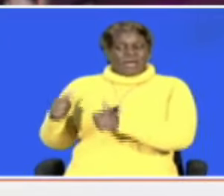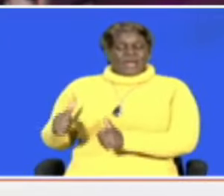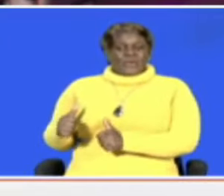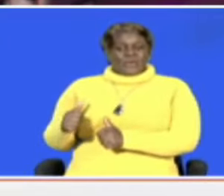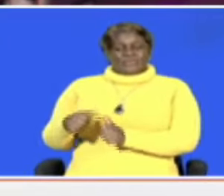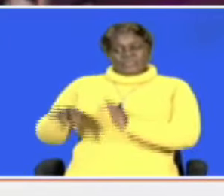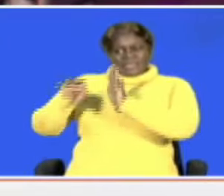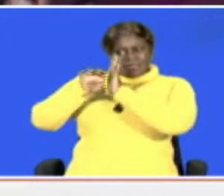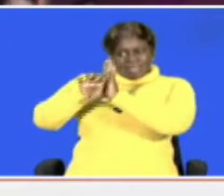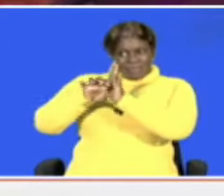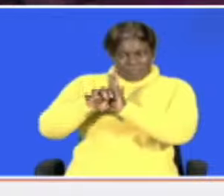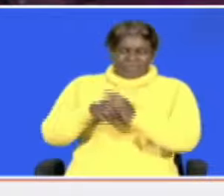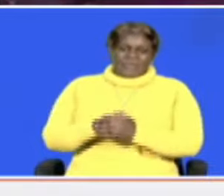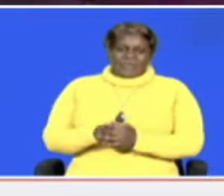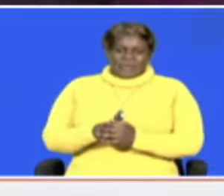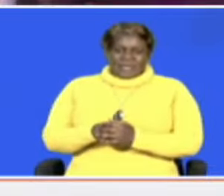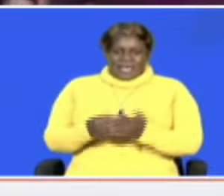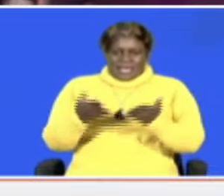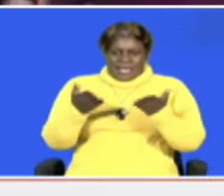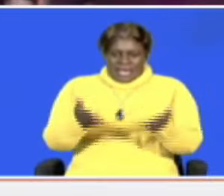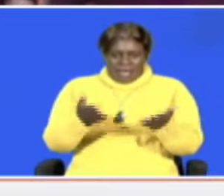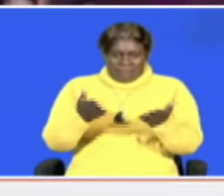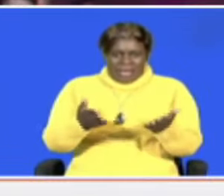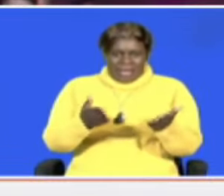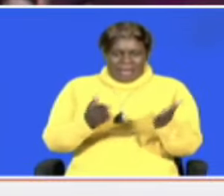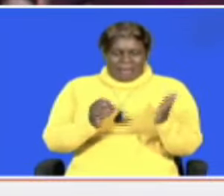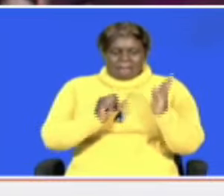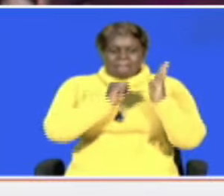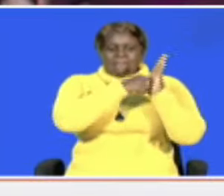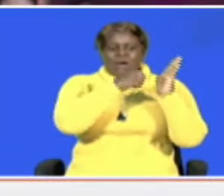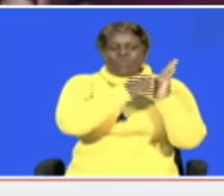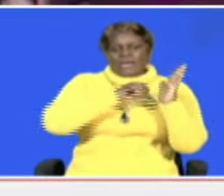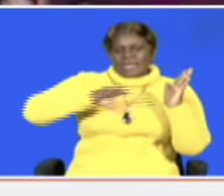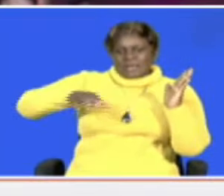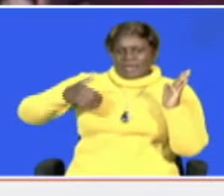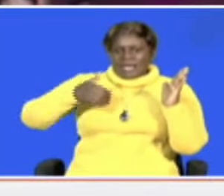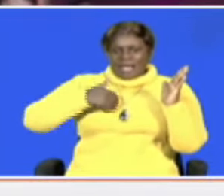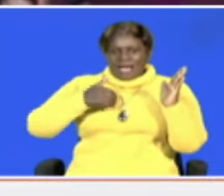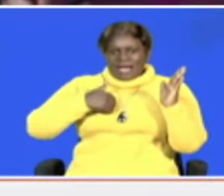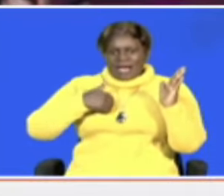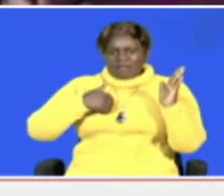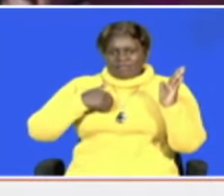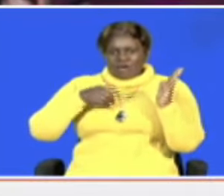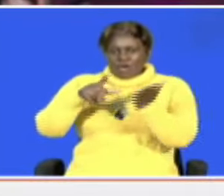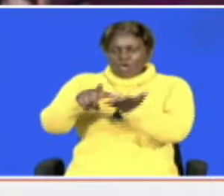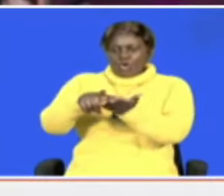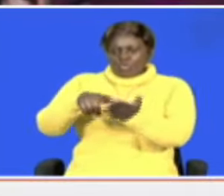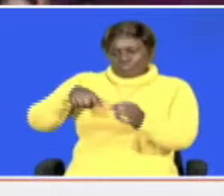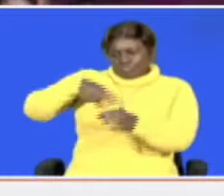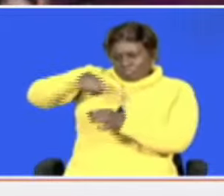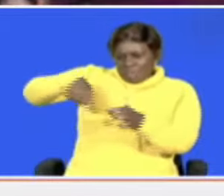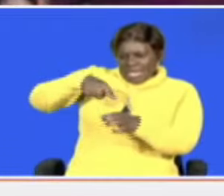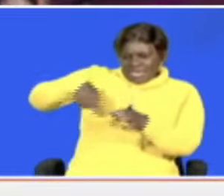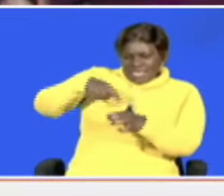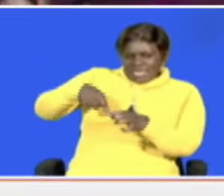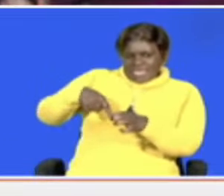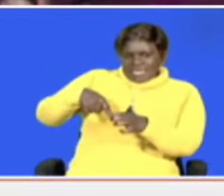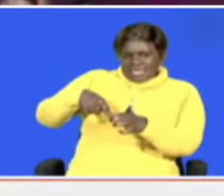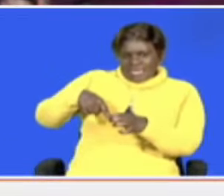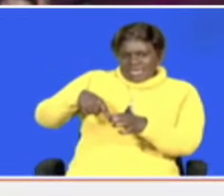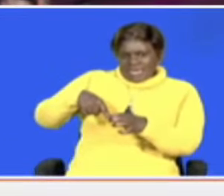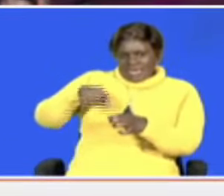Kwa mfano, hapa katika kaunti ya Makueni, tuko na maneno ya madini. Na huyu